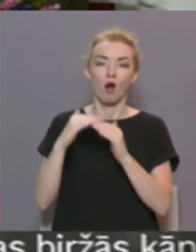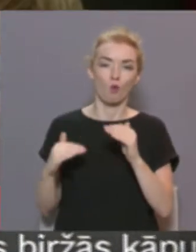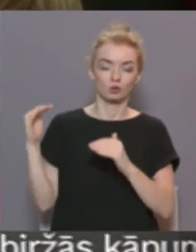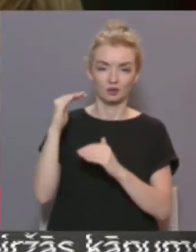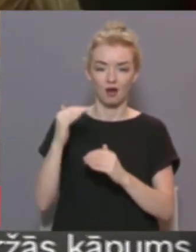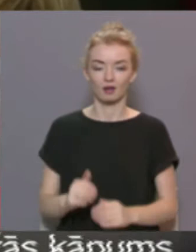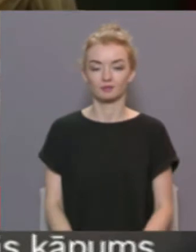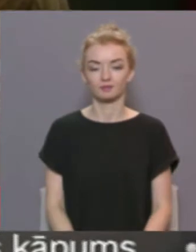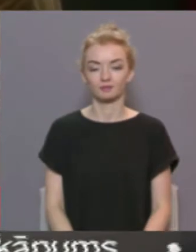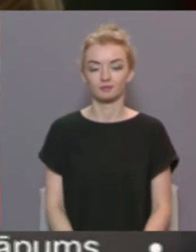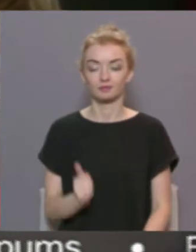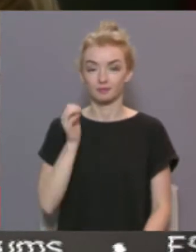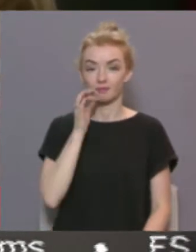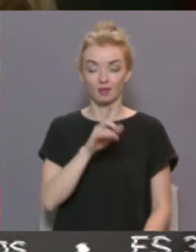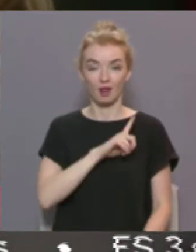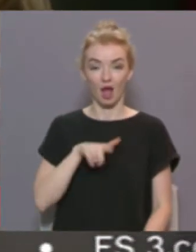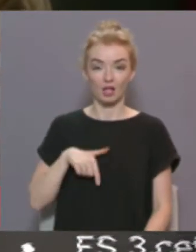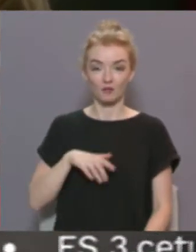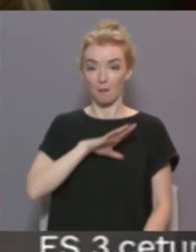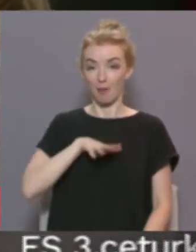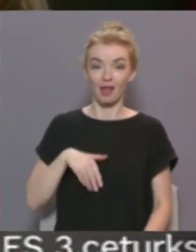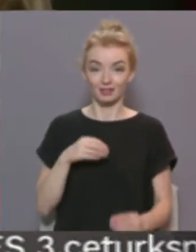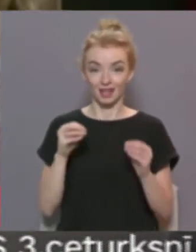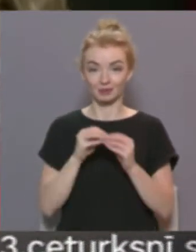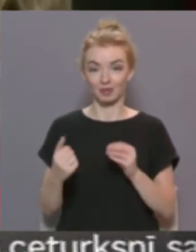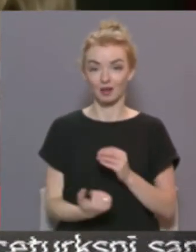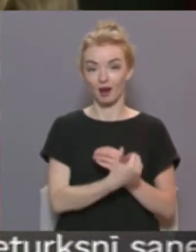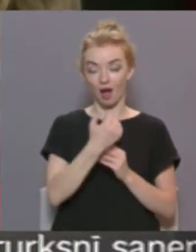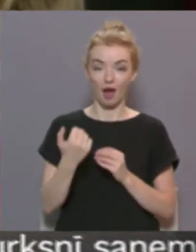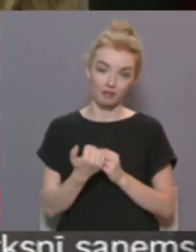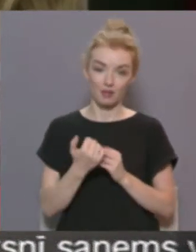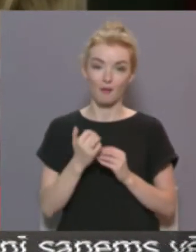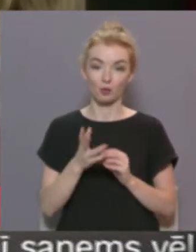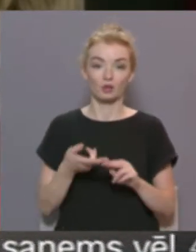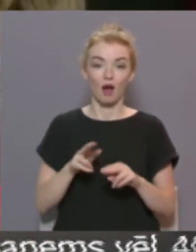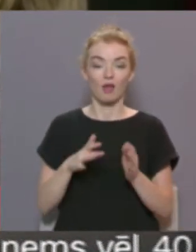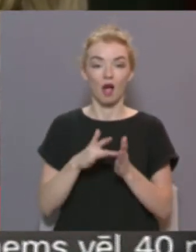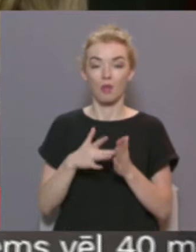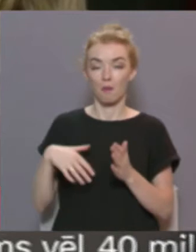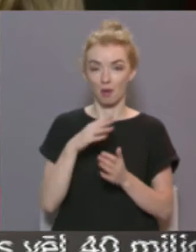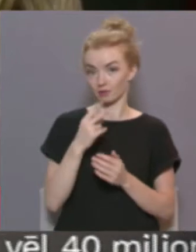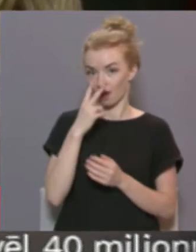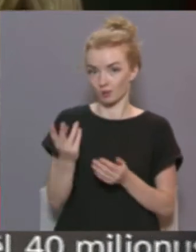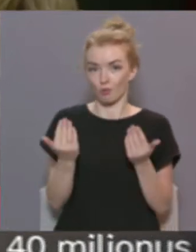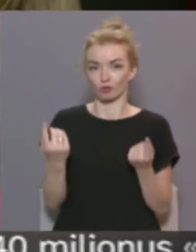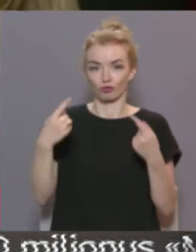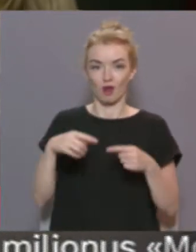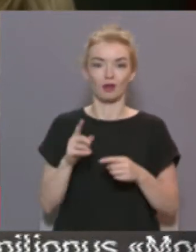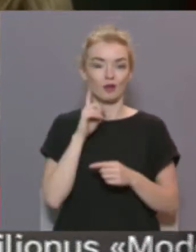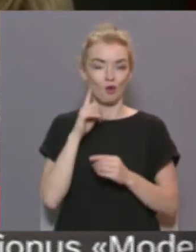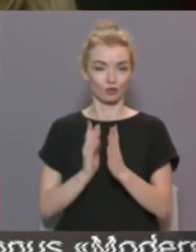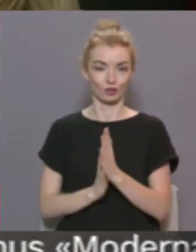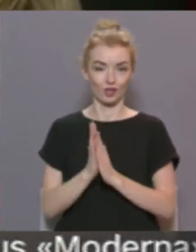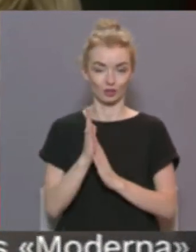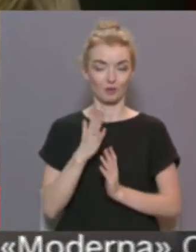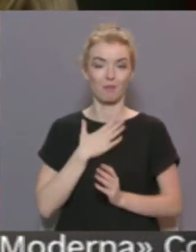augstāk. Latvija pēc 10 gadiem būs tāda, kādu mēs redzam šodienas jauniešus. Un man ir ļoti liels